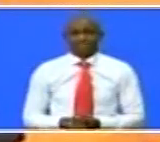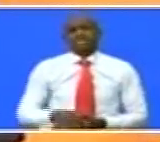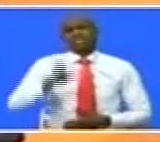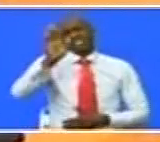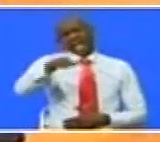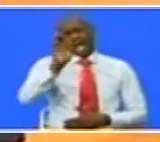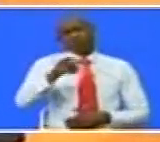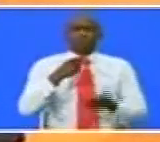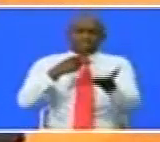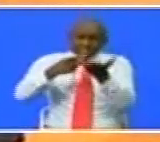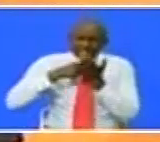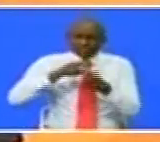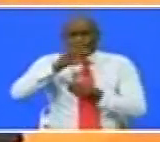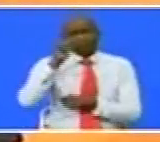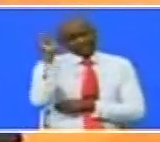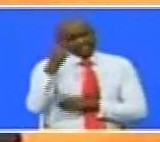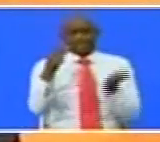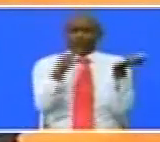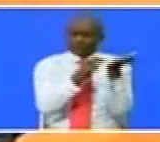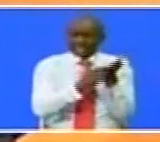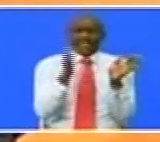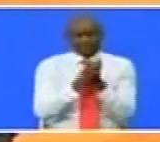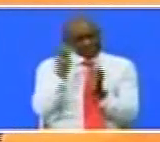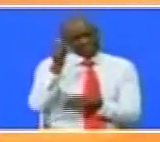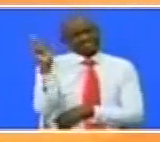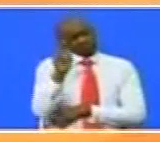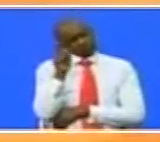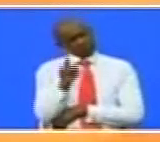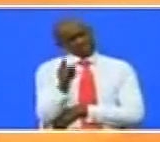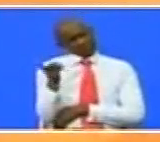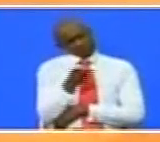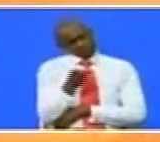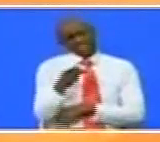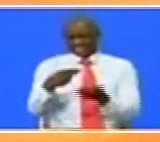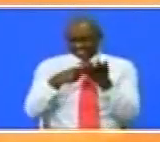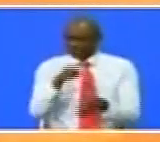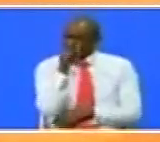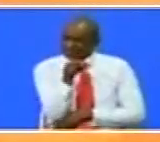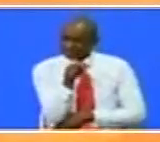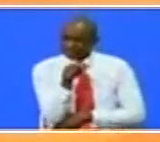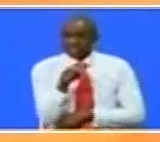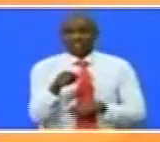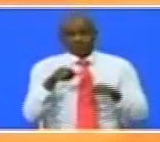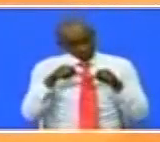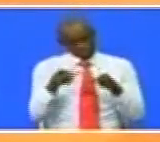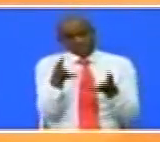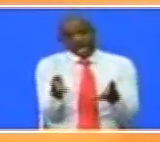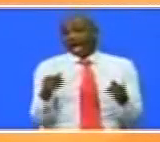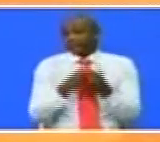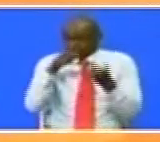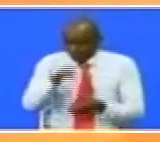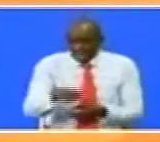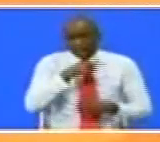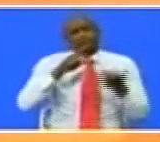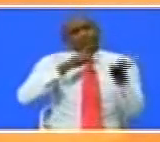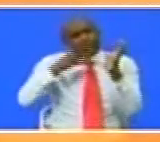Mtazamaji, mazungumzo baina ya Rais Uhuru Kenyatta na Rais wa Uganda Yoweri Kaguta Museveni ambaye aliingia nchini mapema leo kuhusu